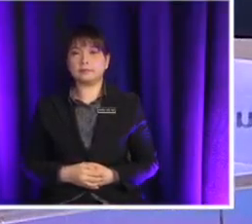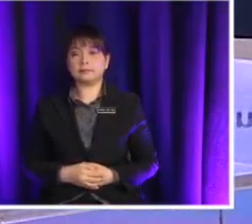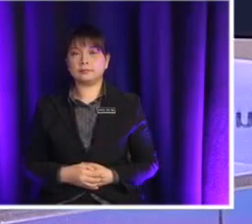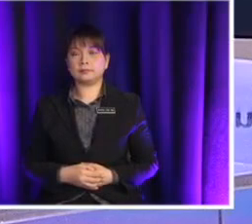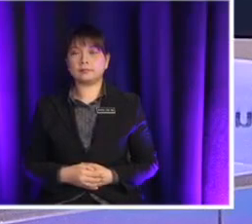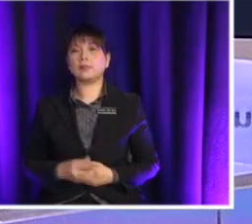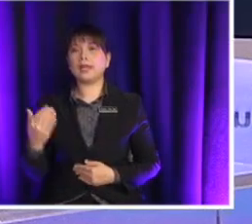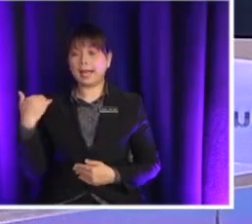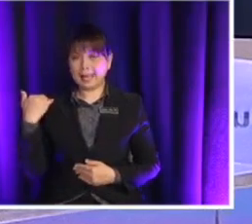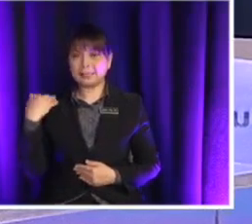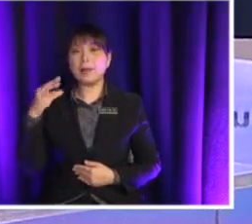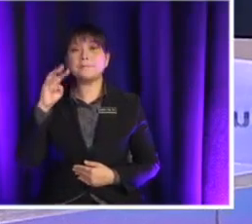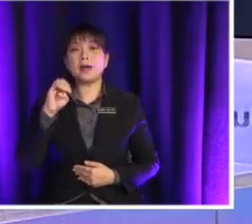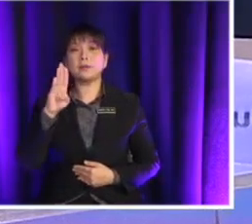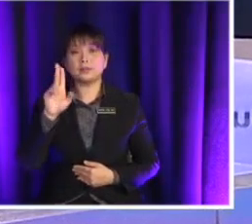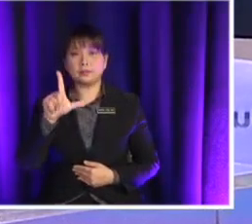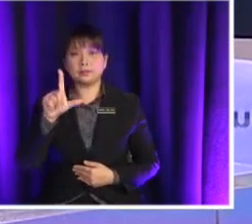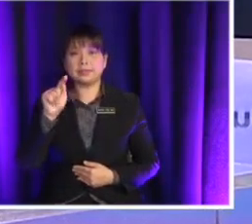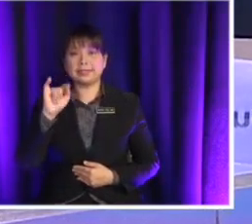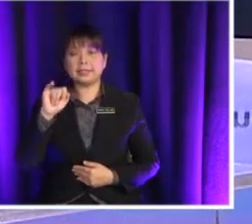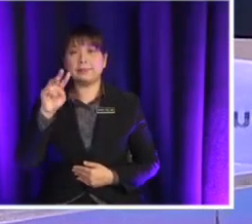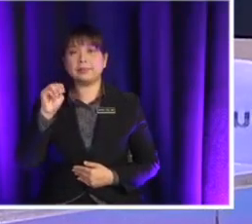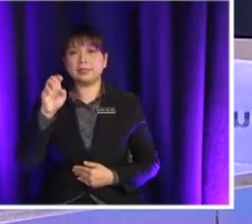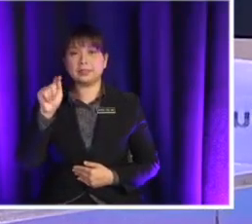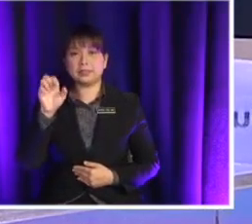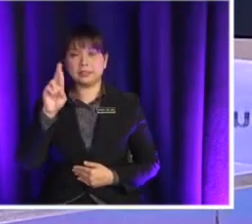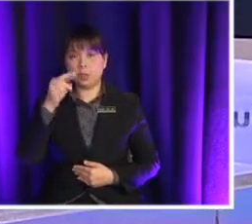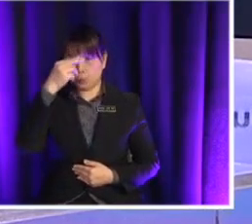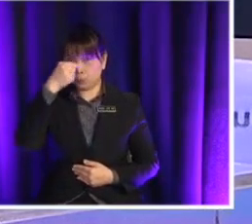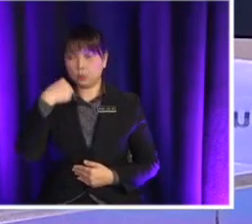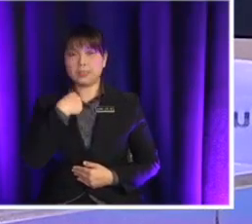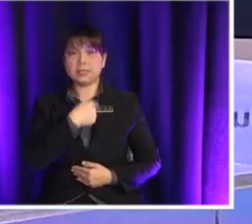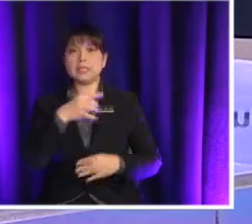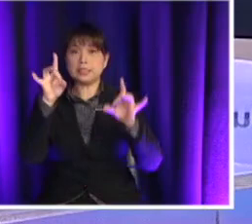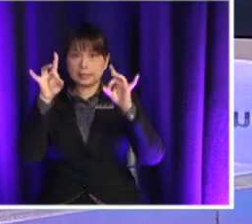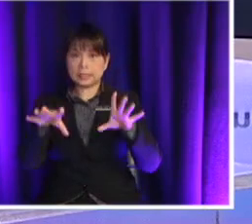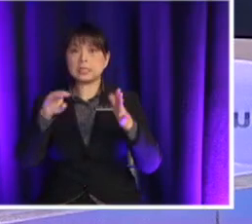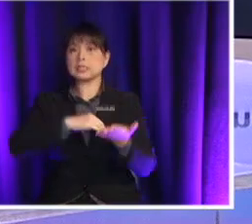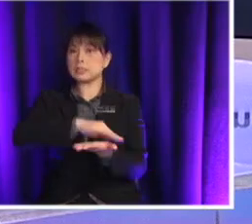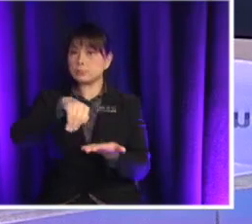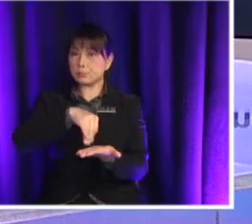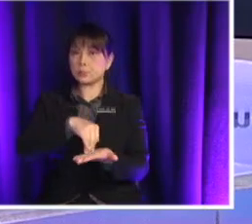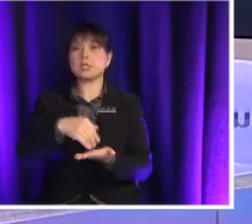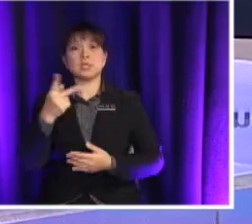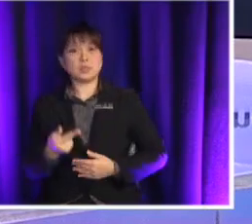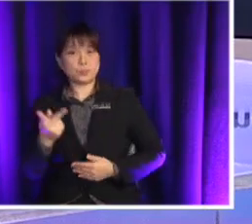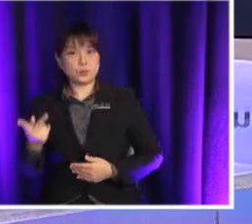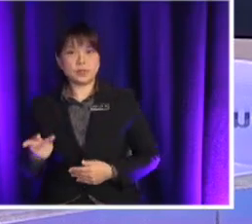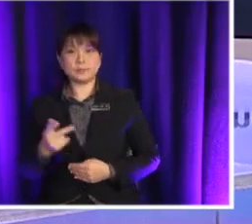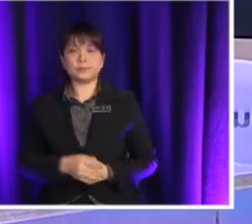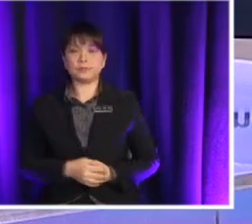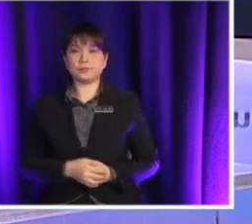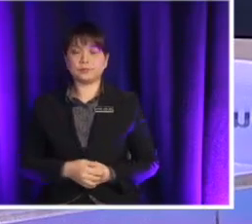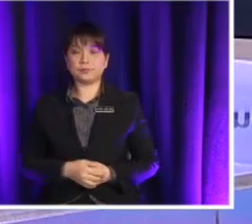meter ohm. Okey. Okay. So multimeter ni kita gunakan untuk kita menguji semua komponen. Okey, kat sini pun kita ada Swiss sebab kita